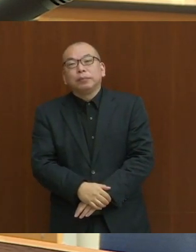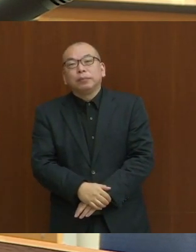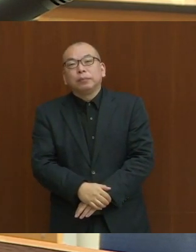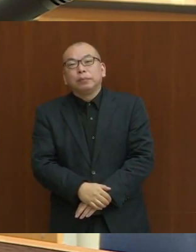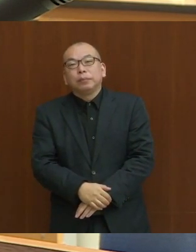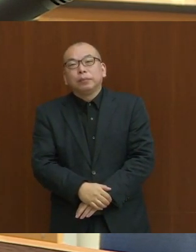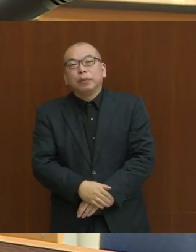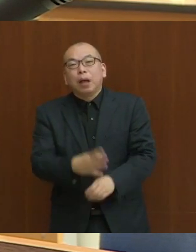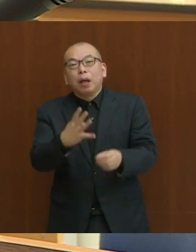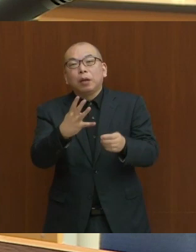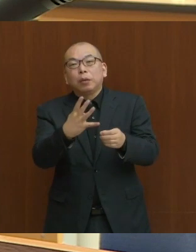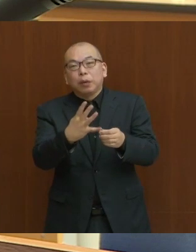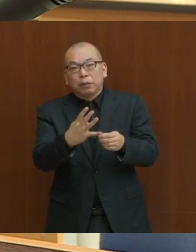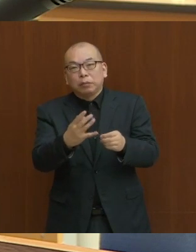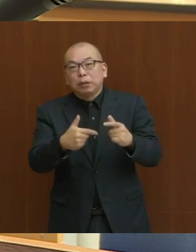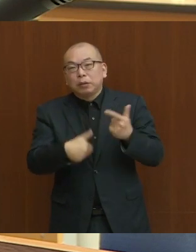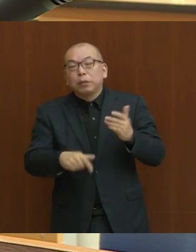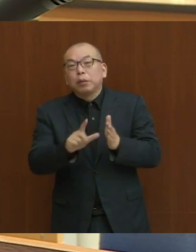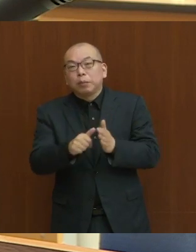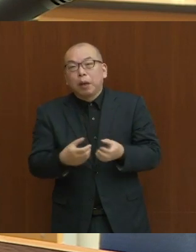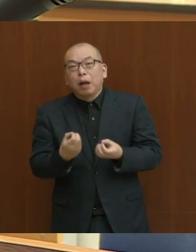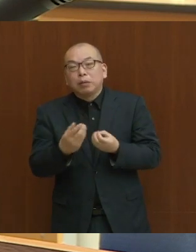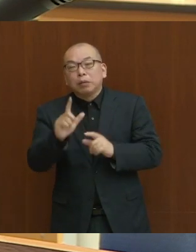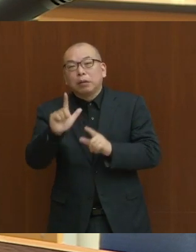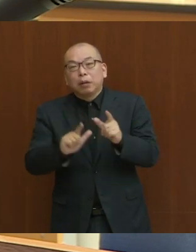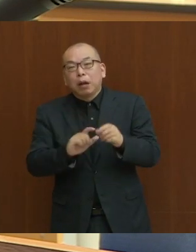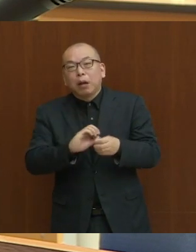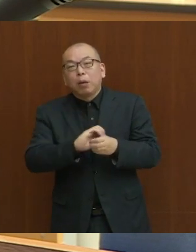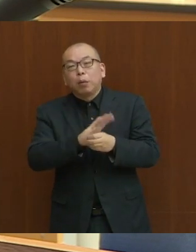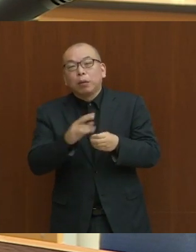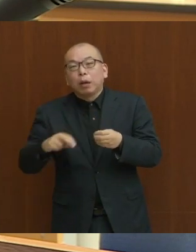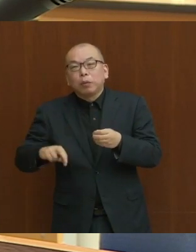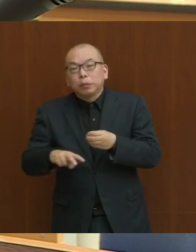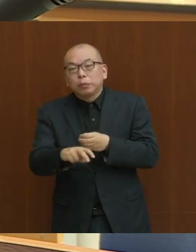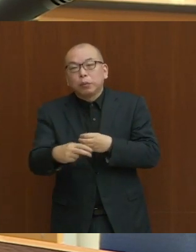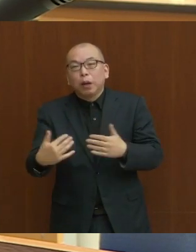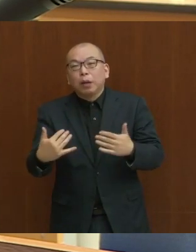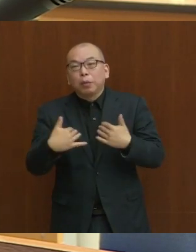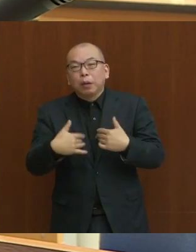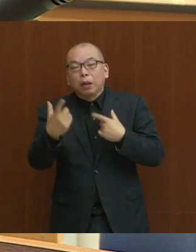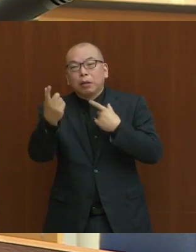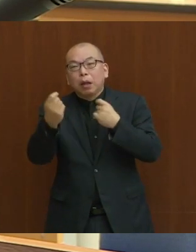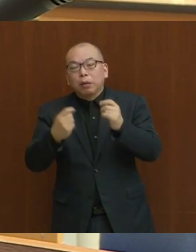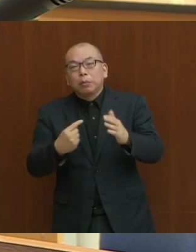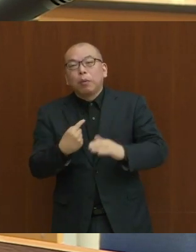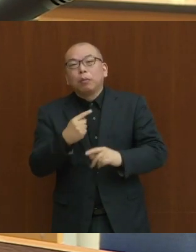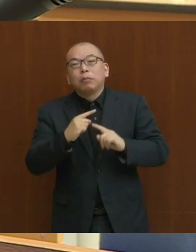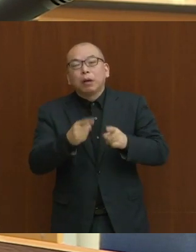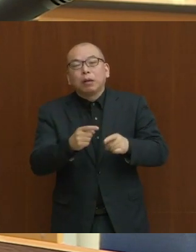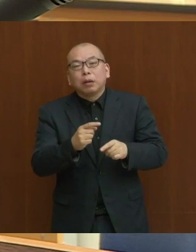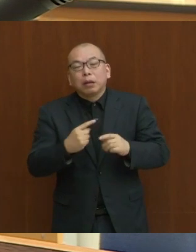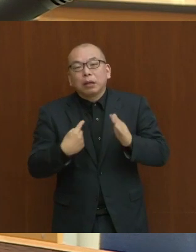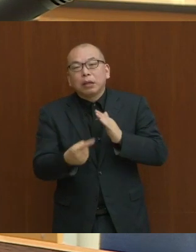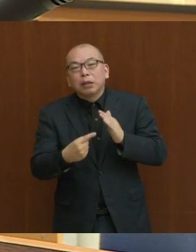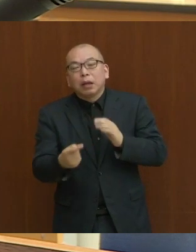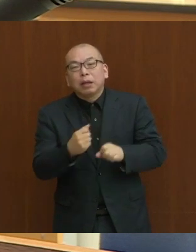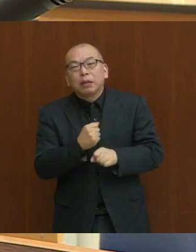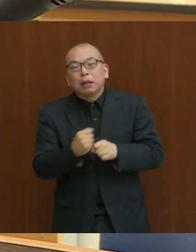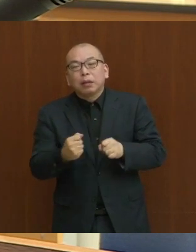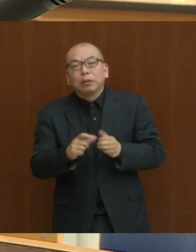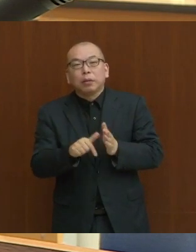最終学年の時は、新型コロナウイルスの影響で大学に行けない日々も多くありました。